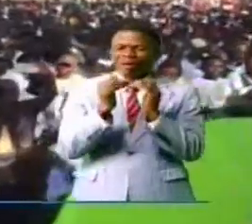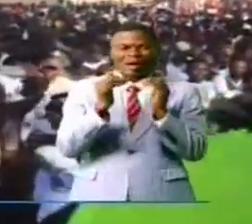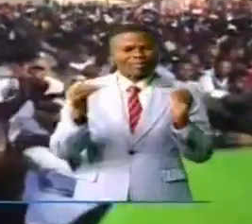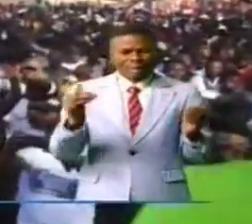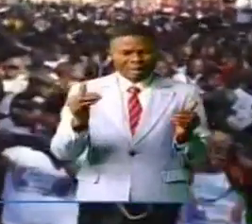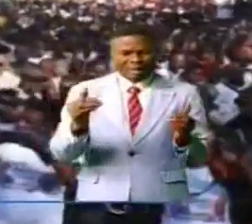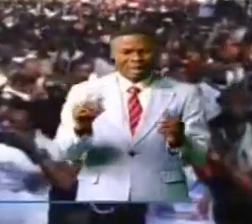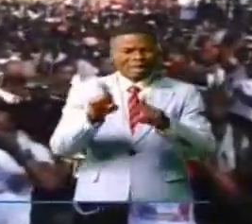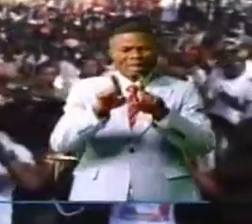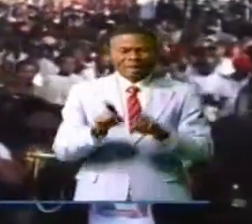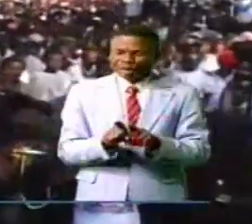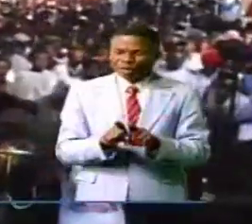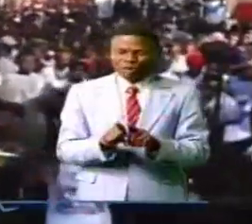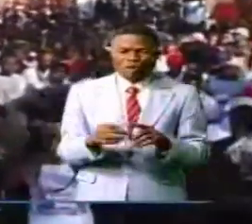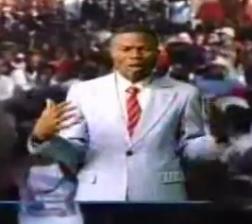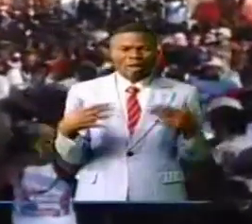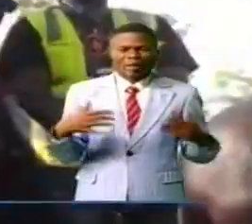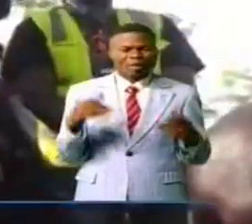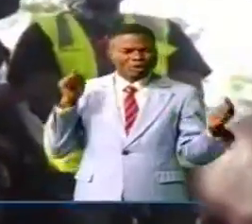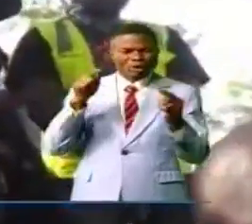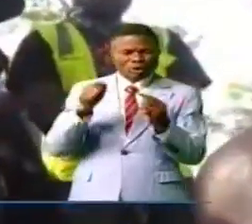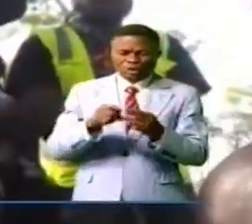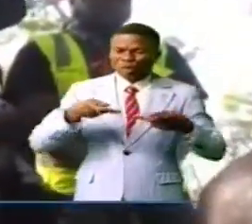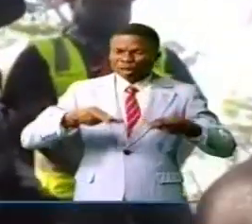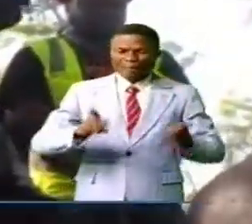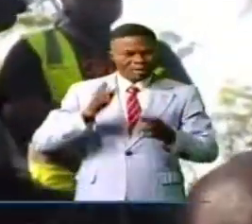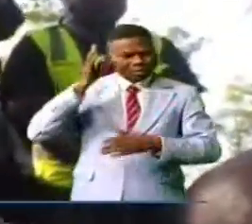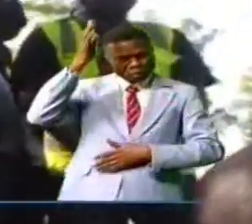quiétude les carrés miniers jusqu'à nouvel ordre.